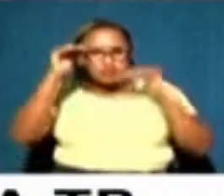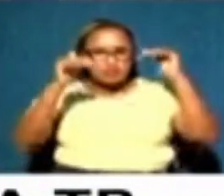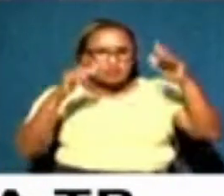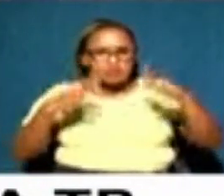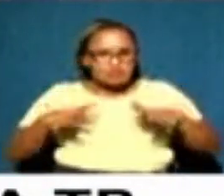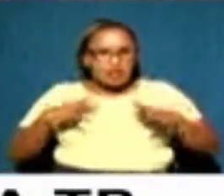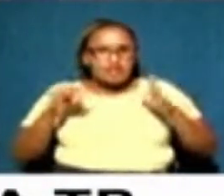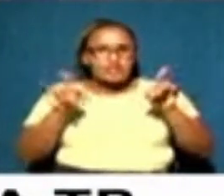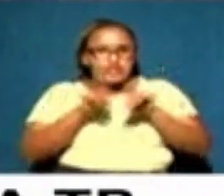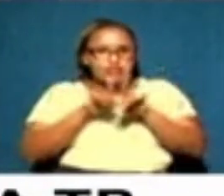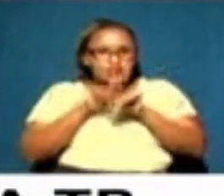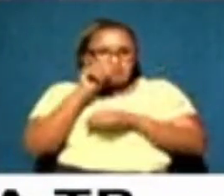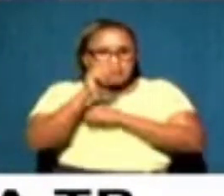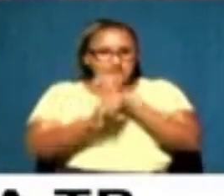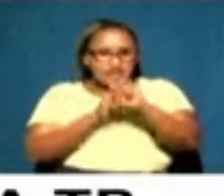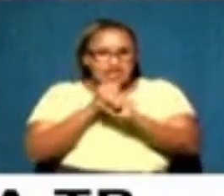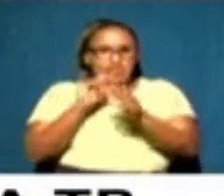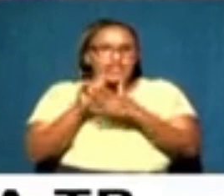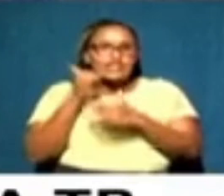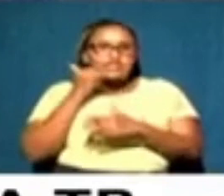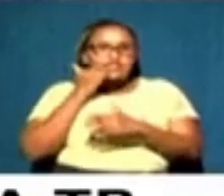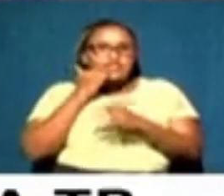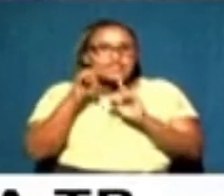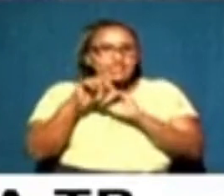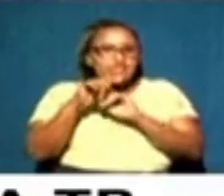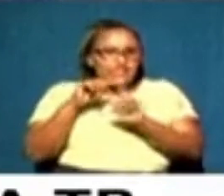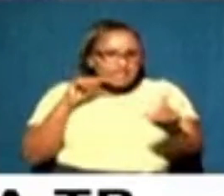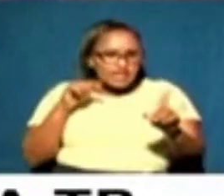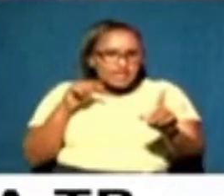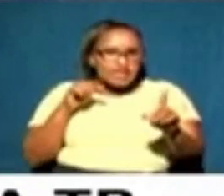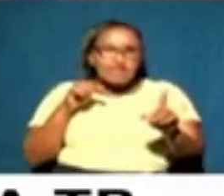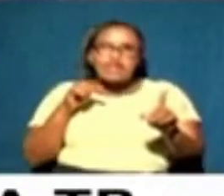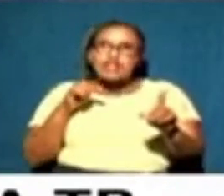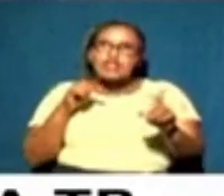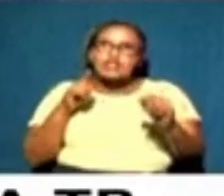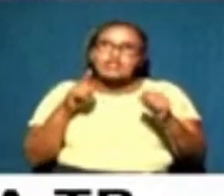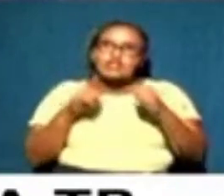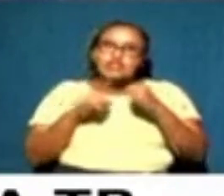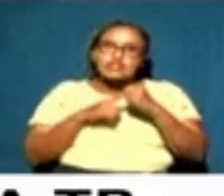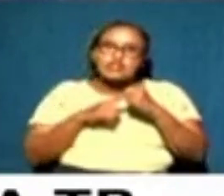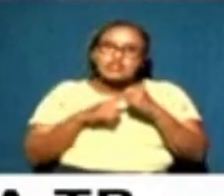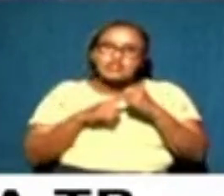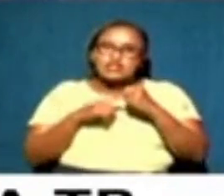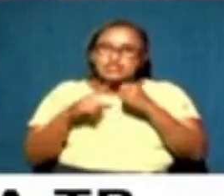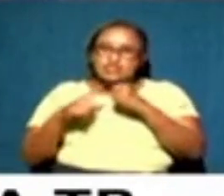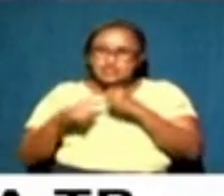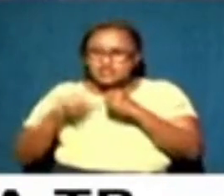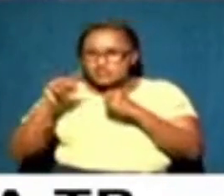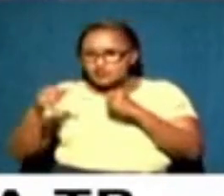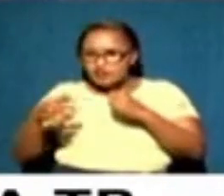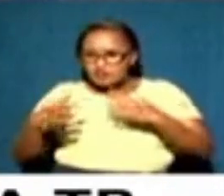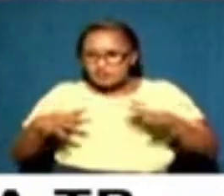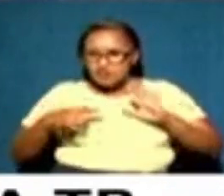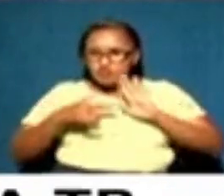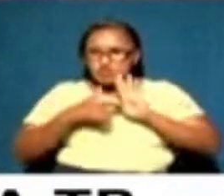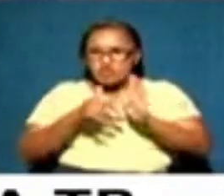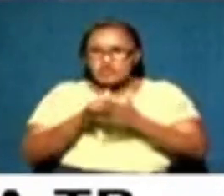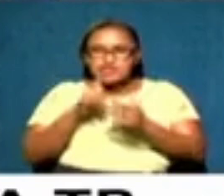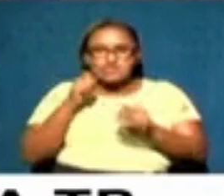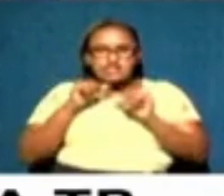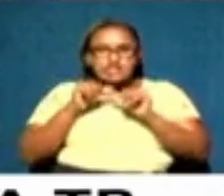Mwaka inyosho, mūrimū uyu no wora giri ya domatanyehire giri mirogo etato na atato kionereli ya giate mūrimū uyu ulio